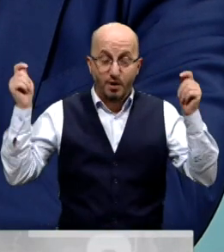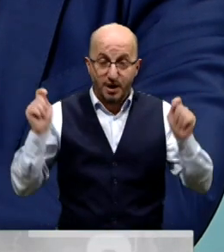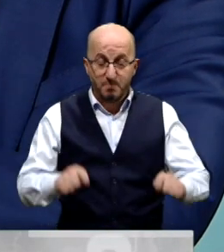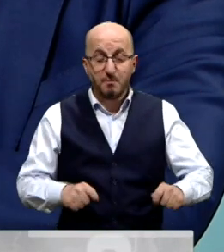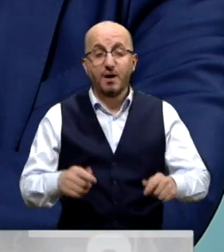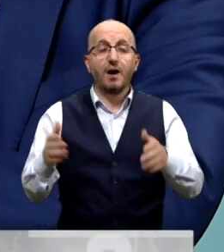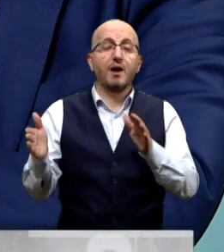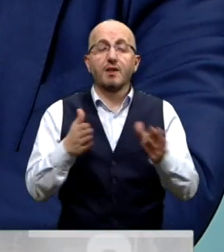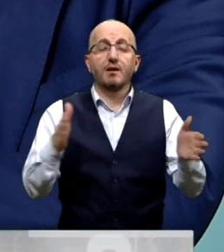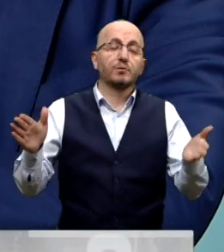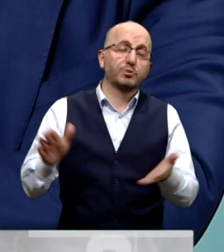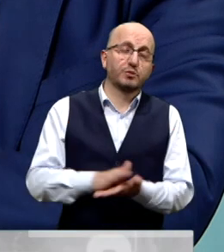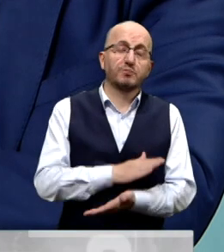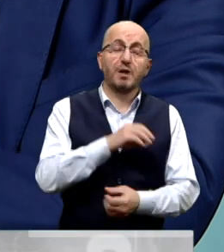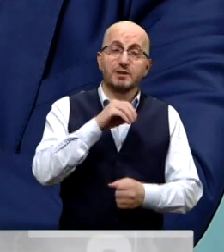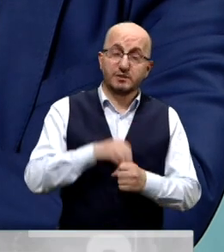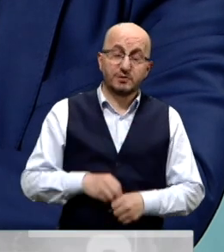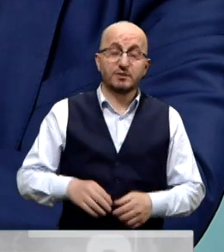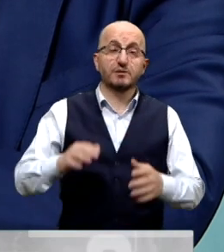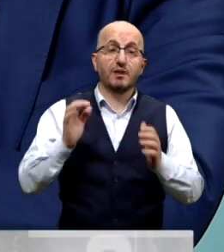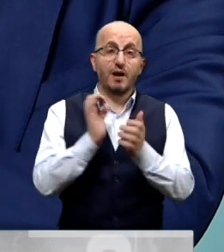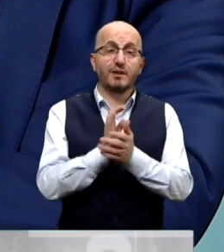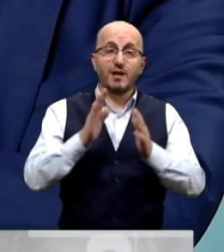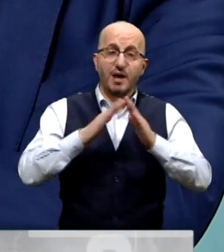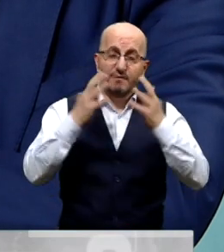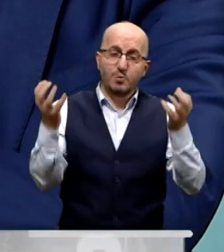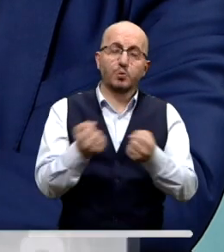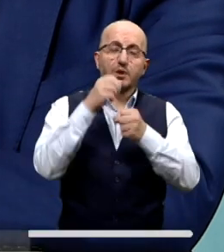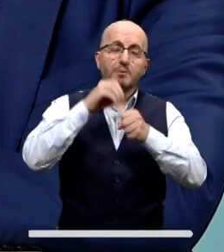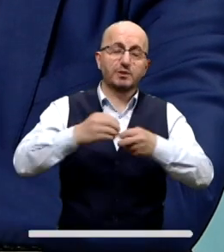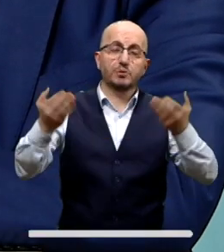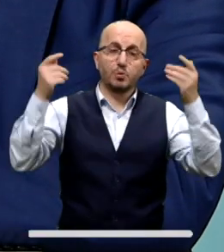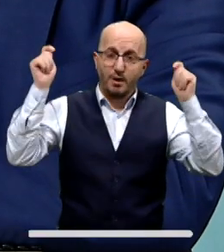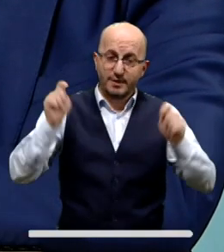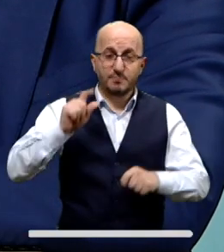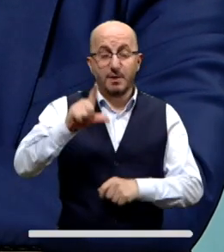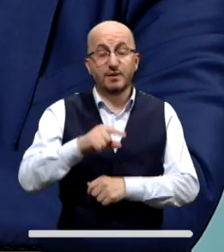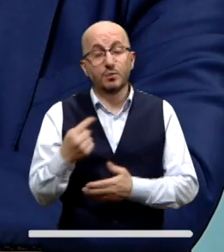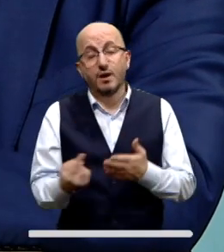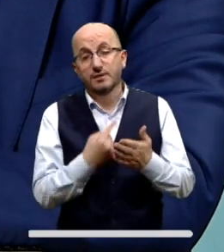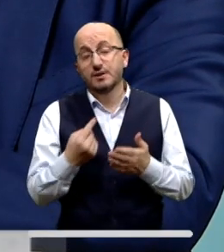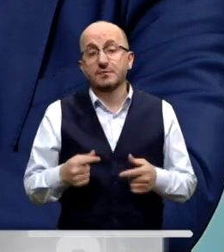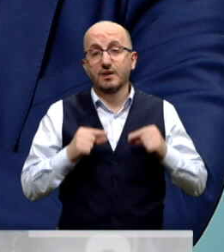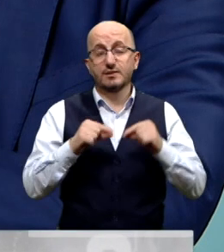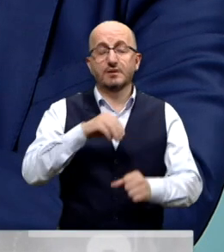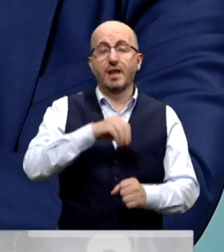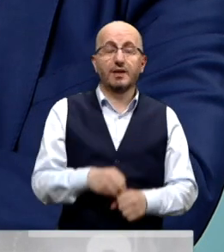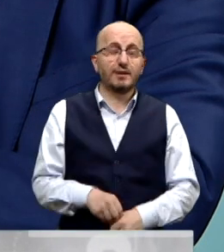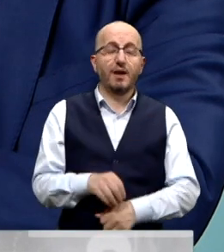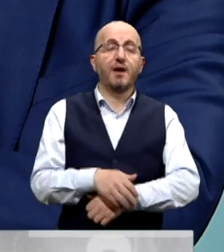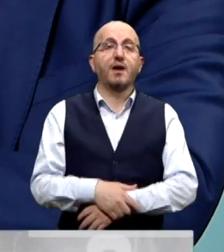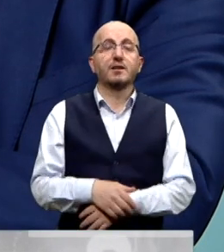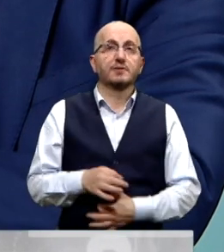aralarının ıslah etmek için yuvayı kurtarmak için dua etmeli yani kur'an-ı Kerim'de veya hadislerde